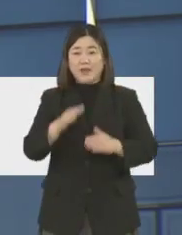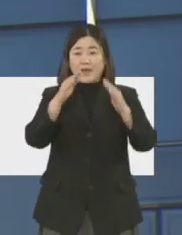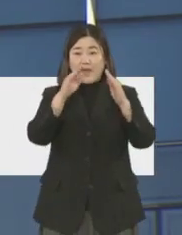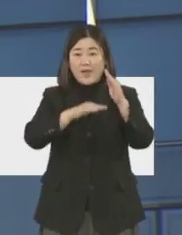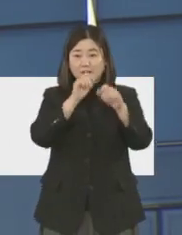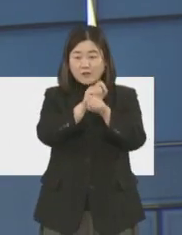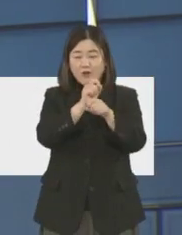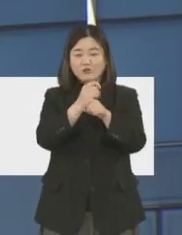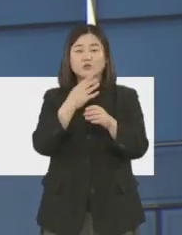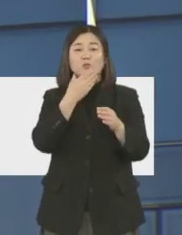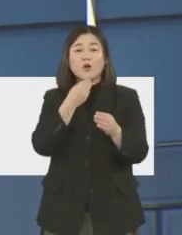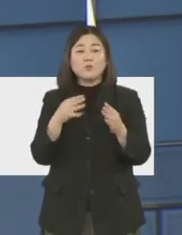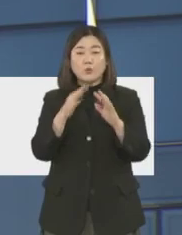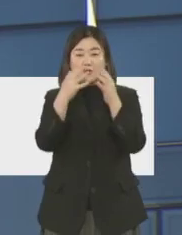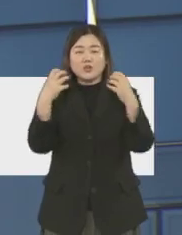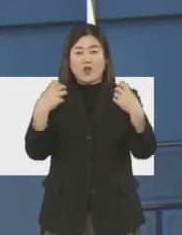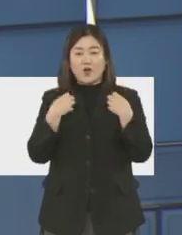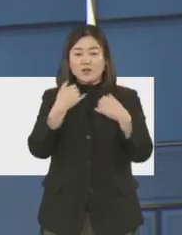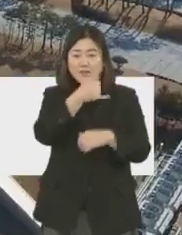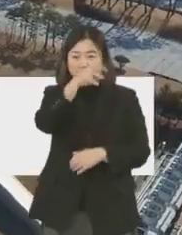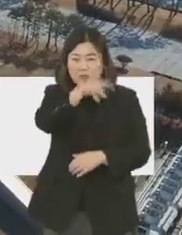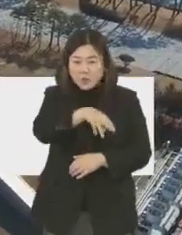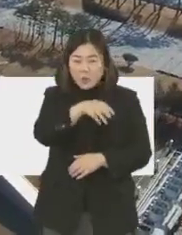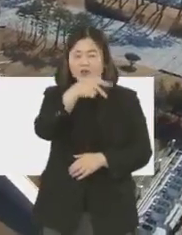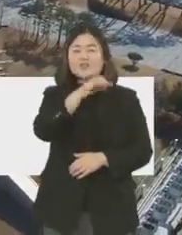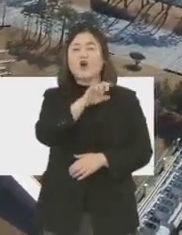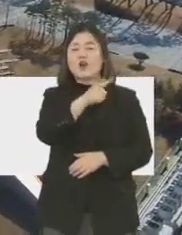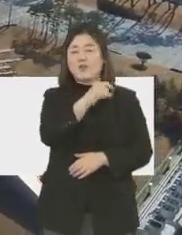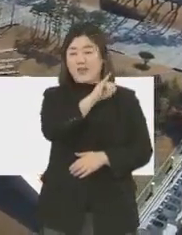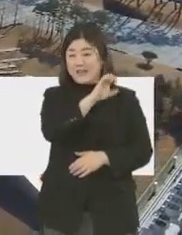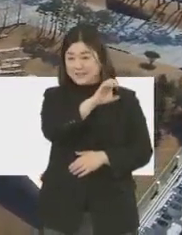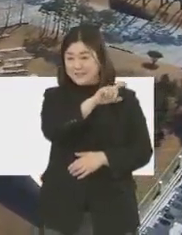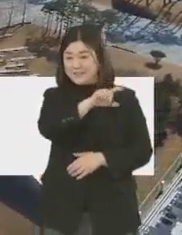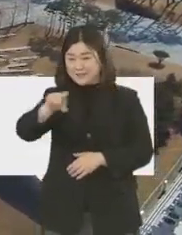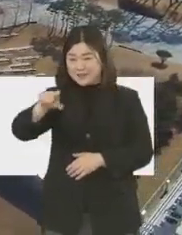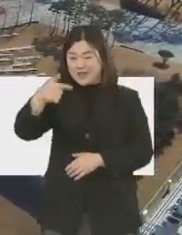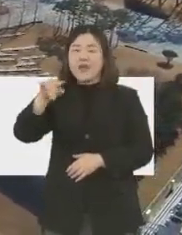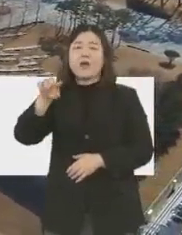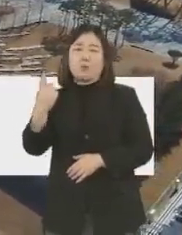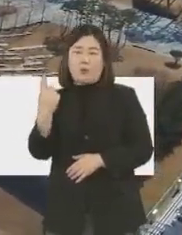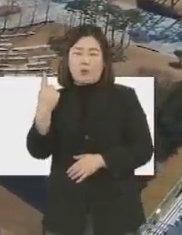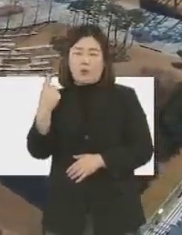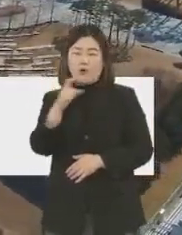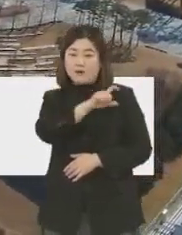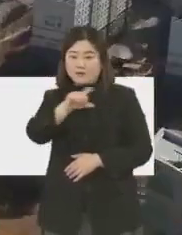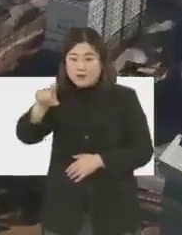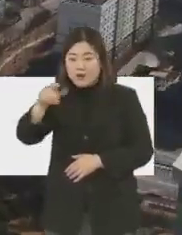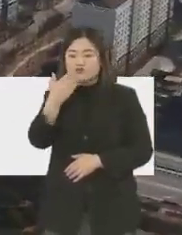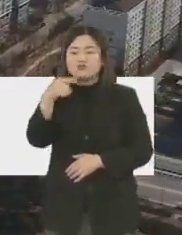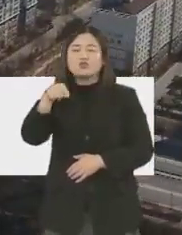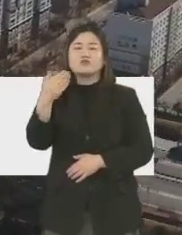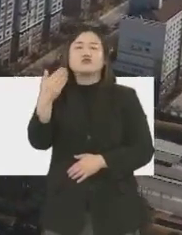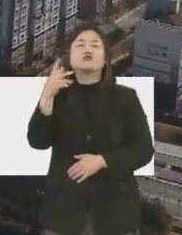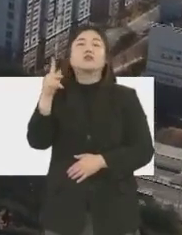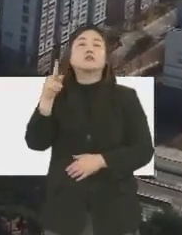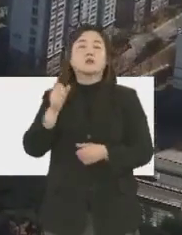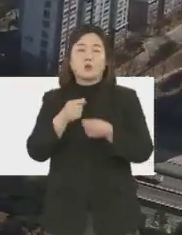행정중심 복합도시건설청은 세종시의 북측과물인 정안ic에서 내포신도시까지 이르는